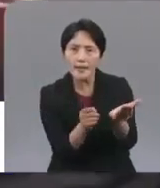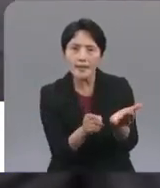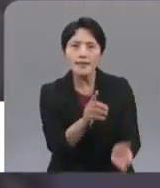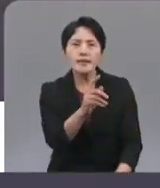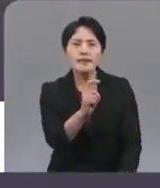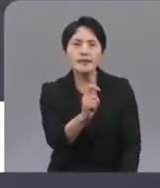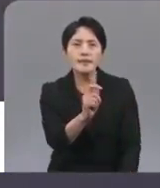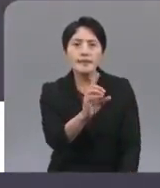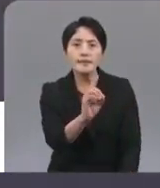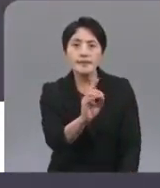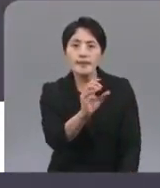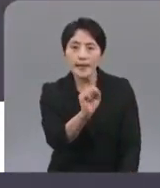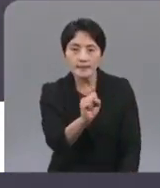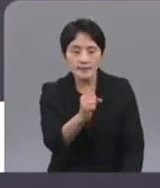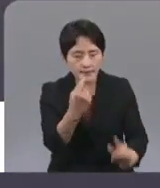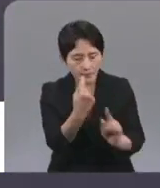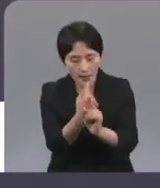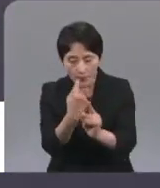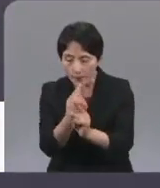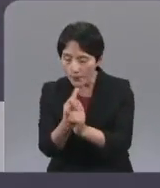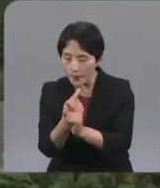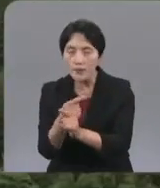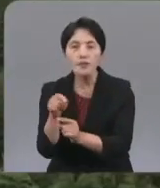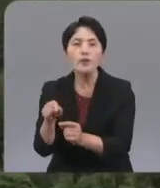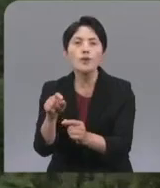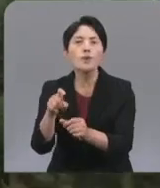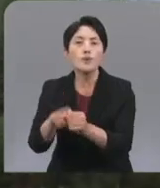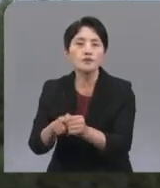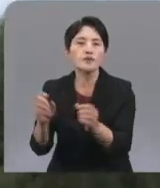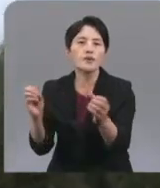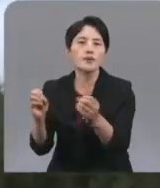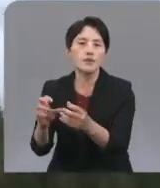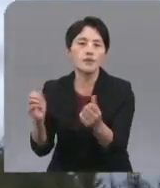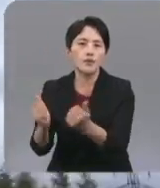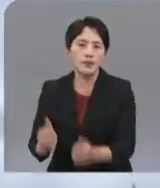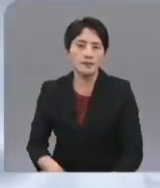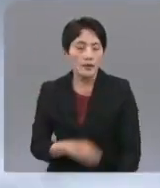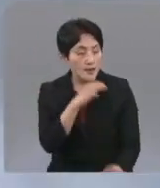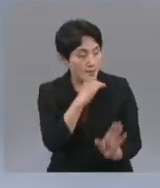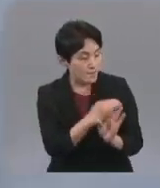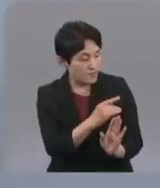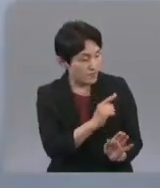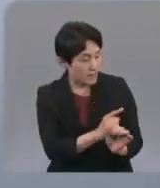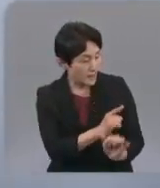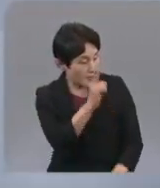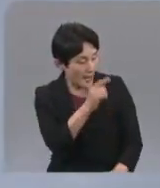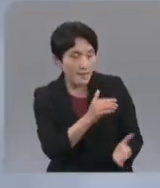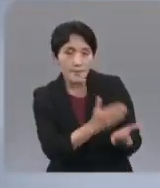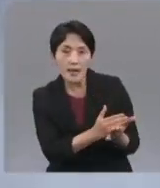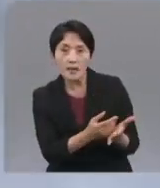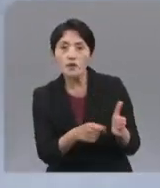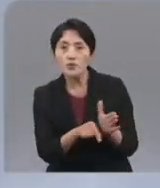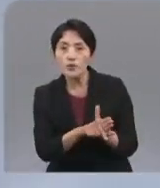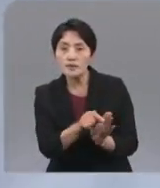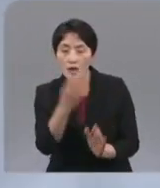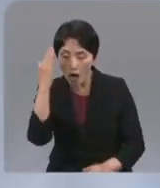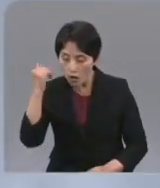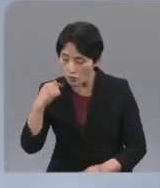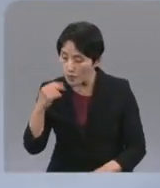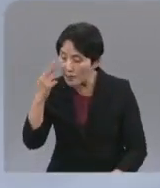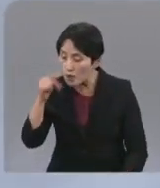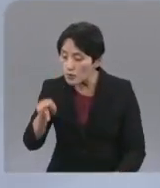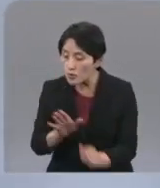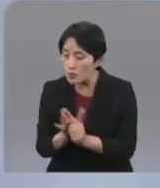الوزيران استراتيجيه الردع المخصصه التي تم توقيعها بين وزيري الدفاع الكوري والامريكي في